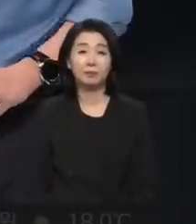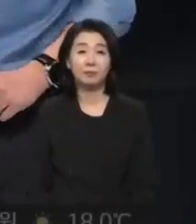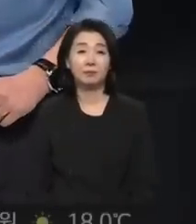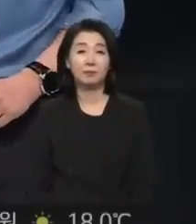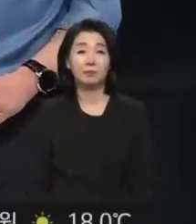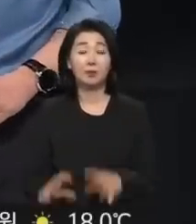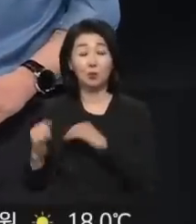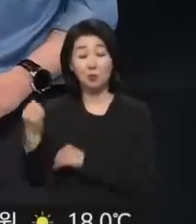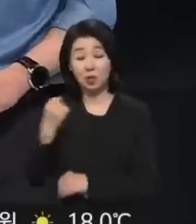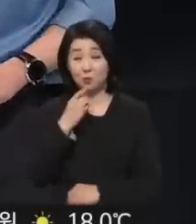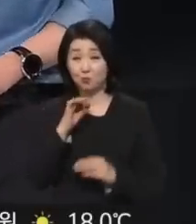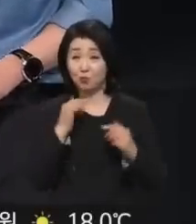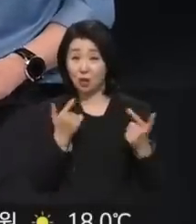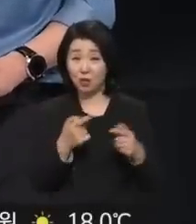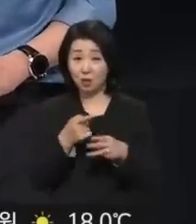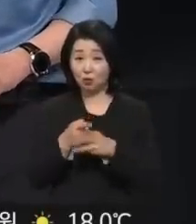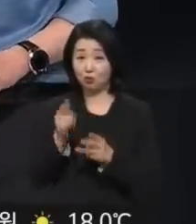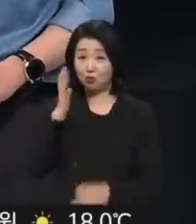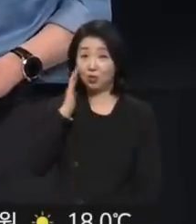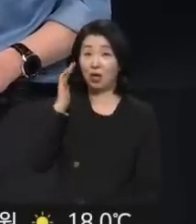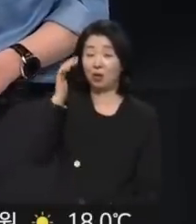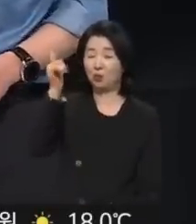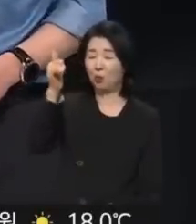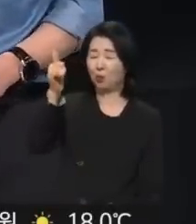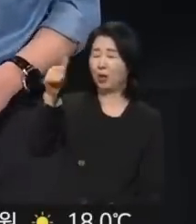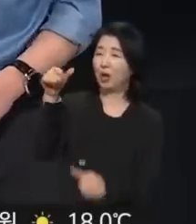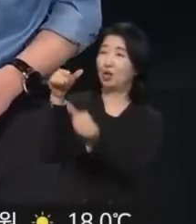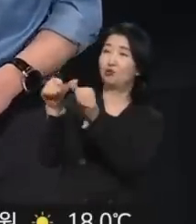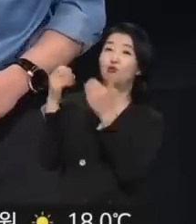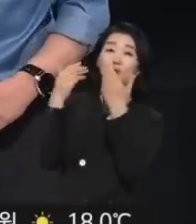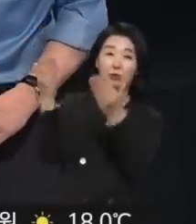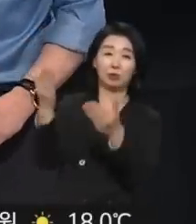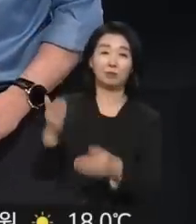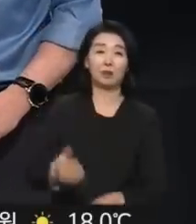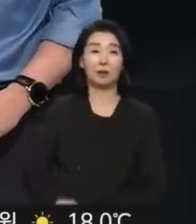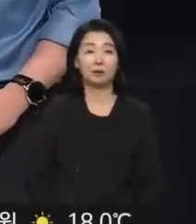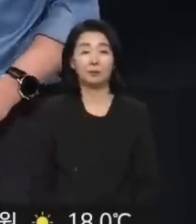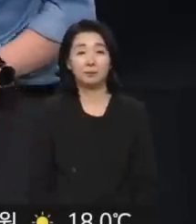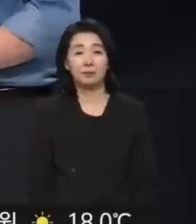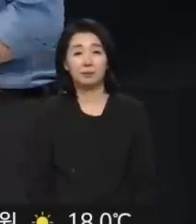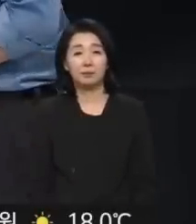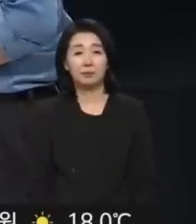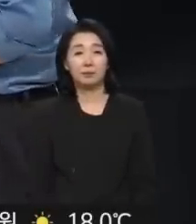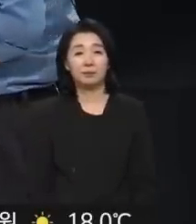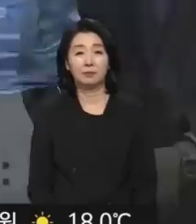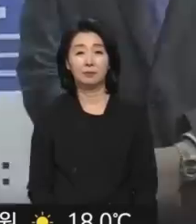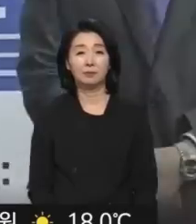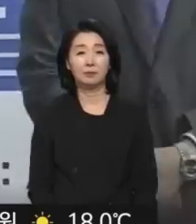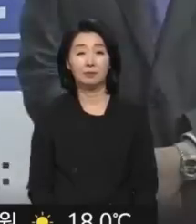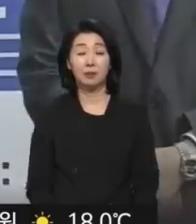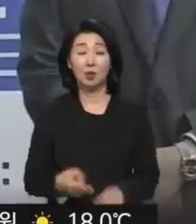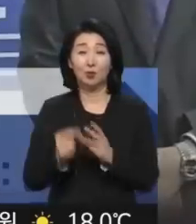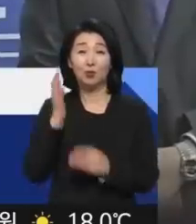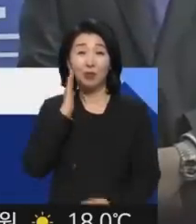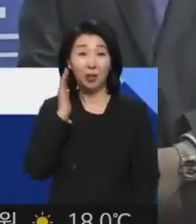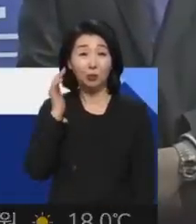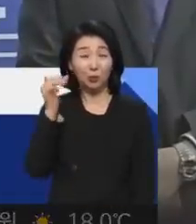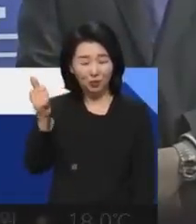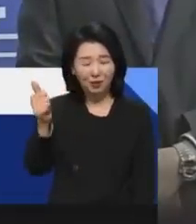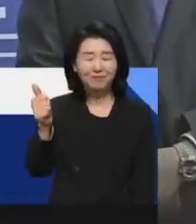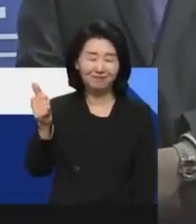국민의힘뿐 아니라 윤석열 대통령을 향한 충고도 아끼지 않았습니다. 윤석열